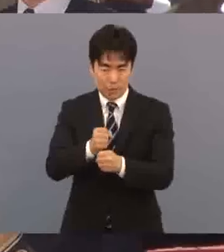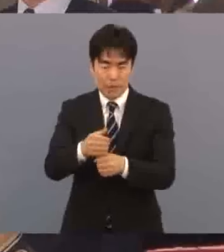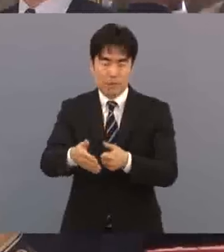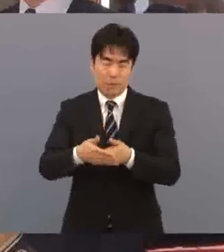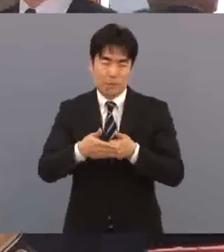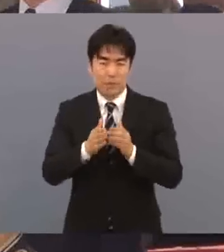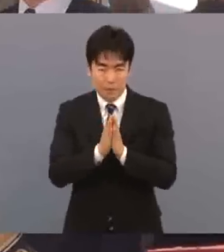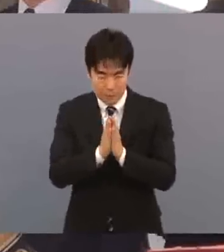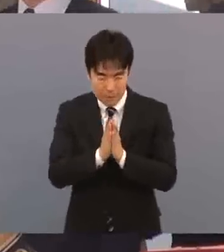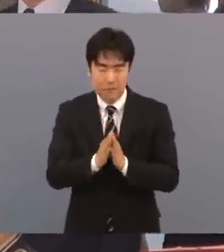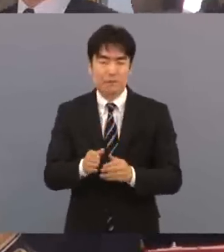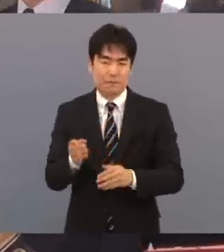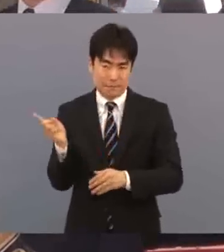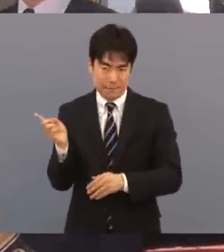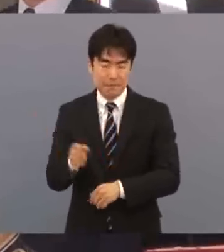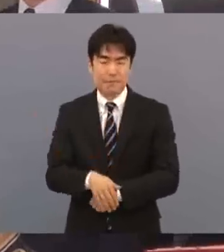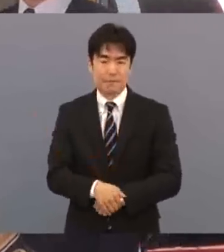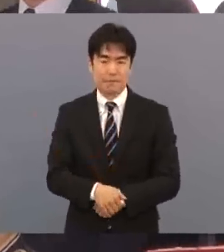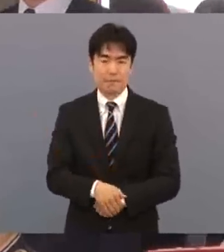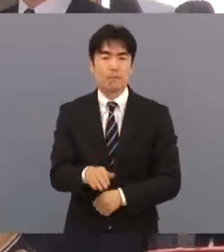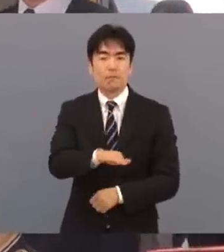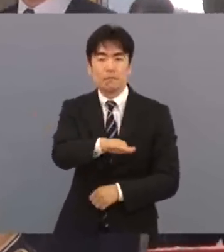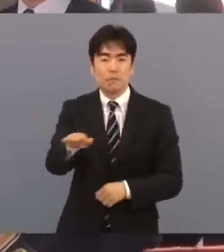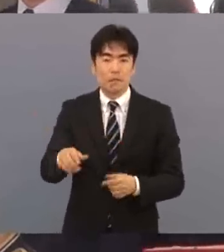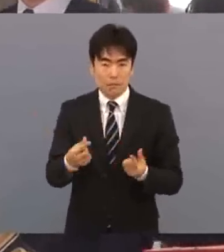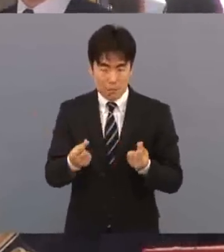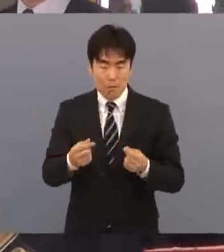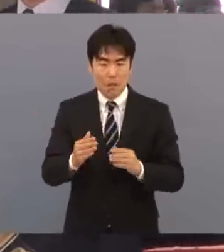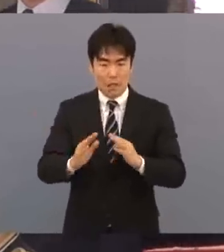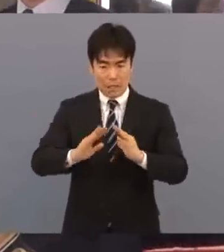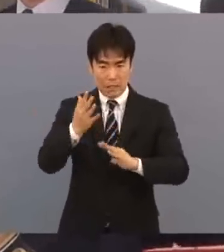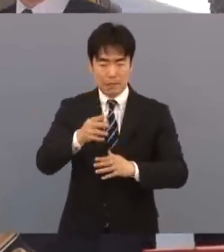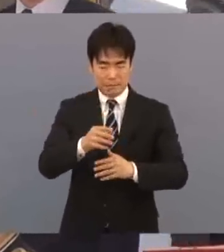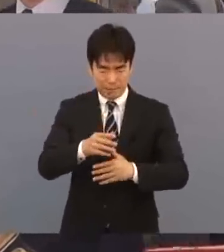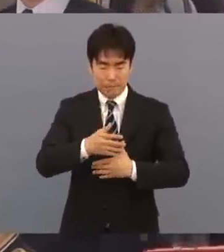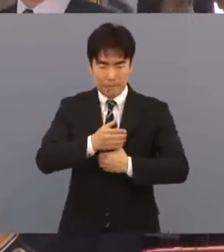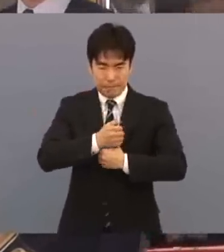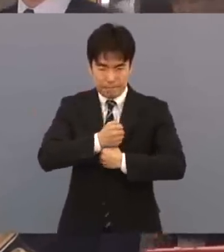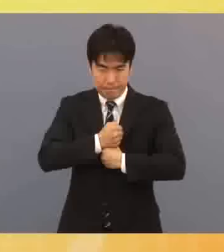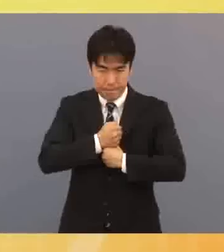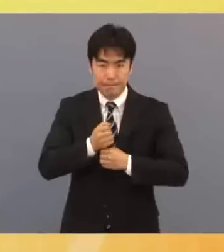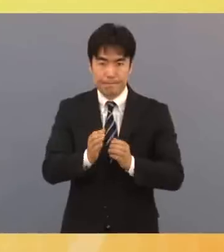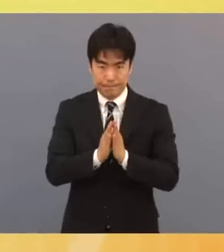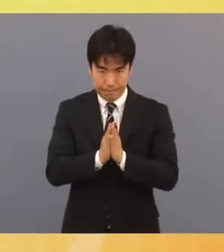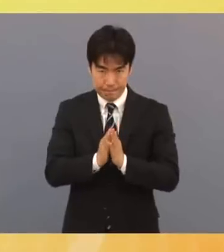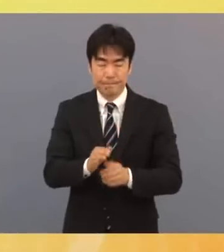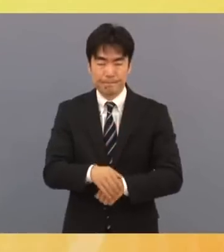お願いいたします。 皆さんも火災には十分注意しましょう。